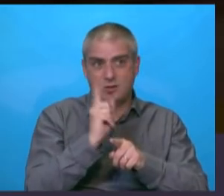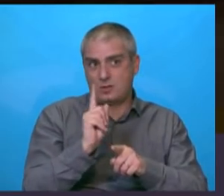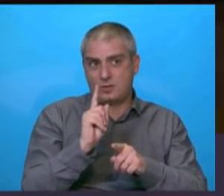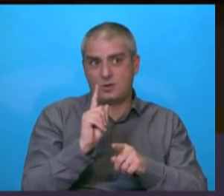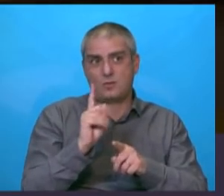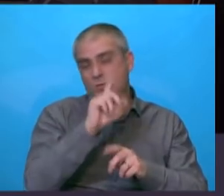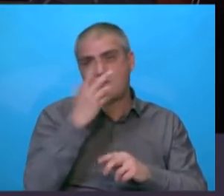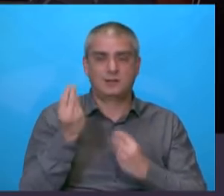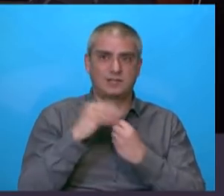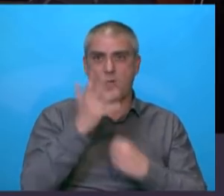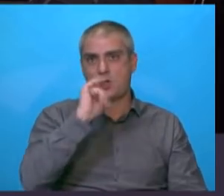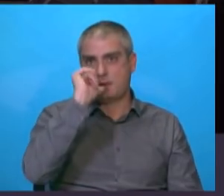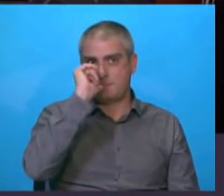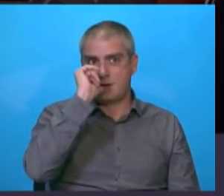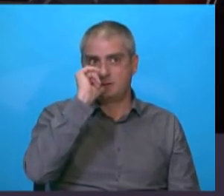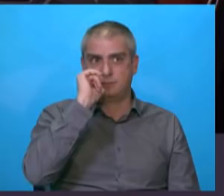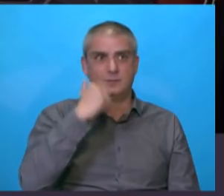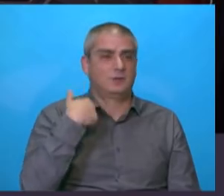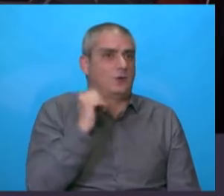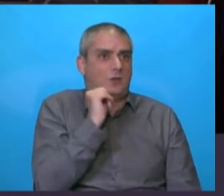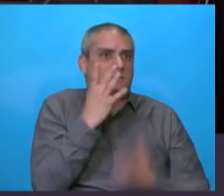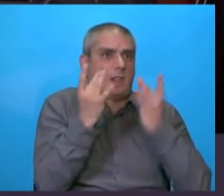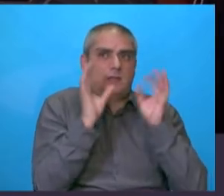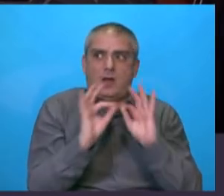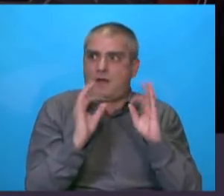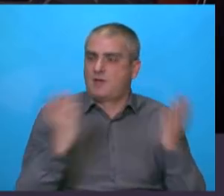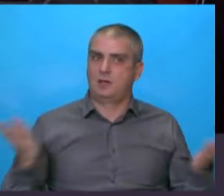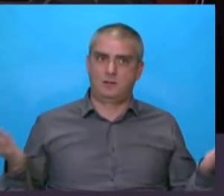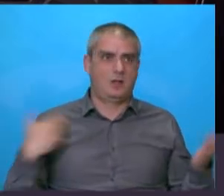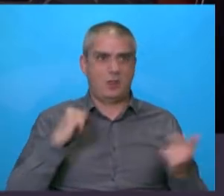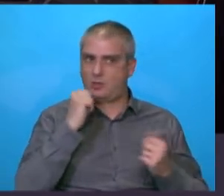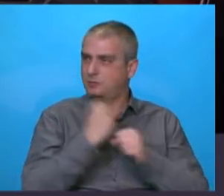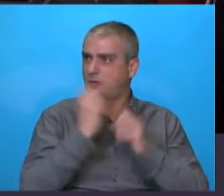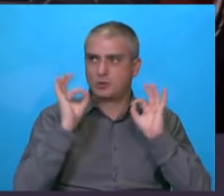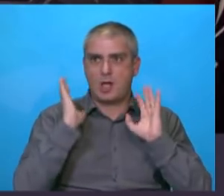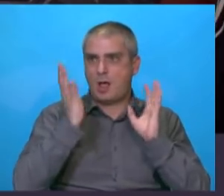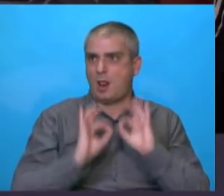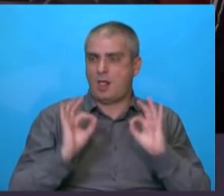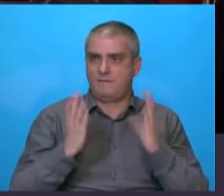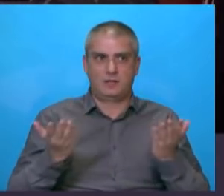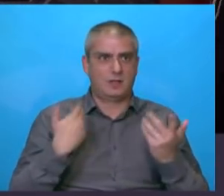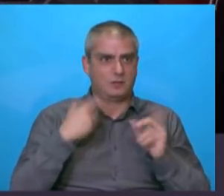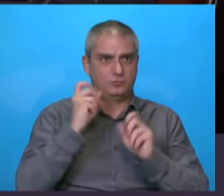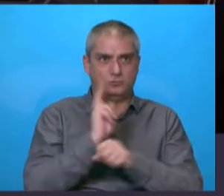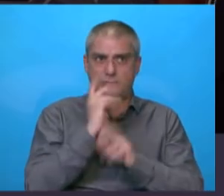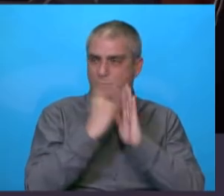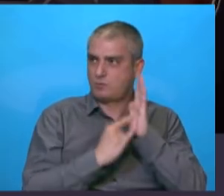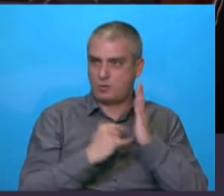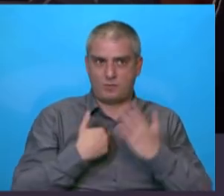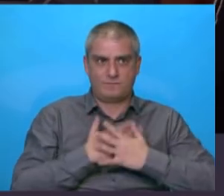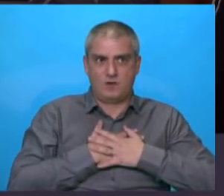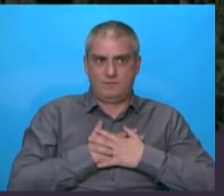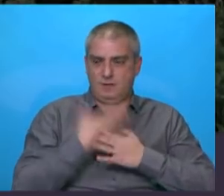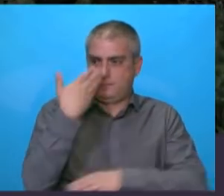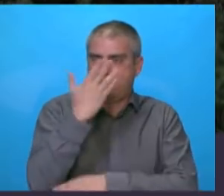need more water. אנחנו לא רוצים להדביק אף אחד, אנחנו לא רוצים לעשות רע לאף אחד. אנחנו אזרחים שומרי חוק ואוהבי המדינה